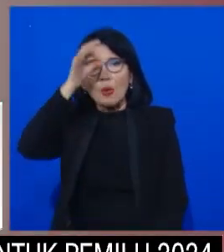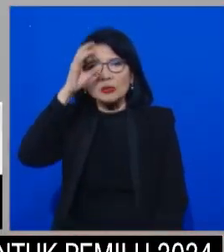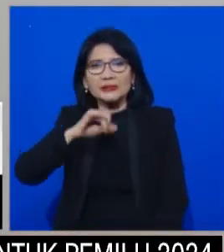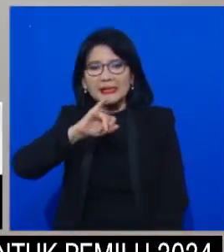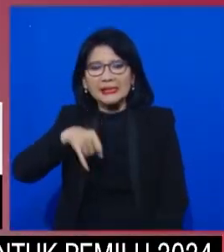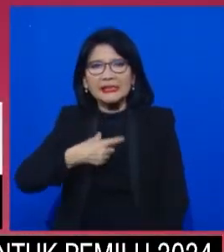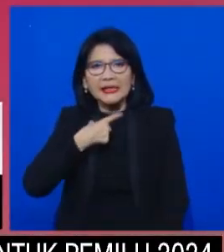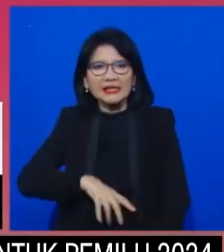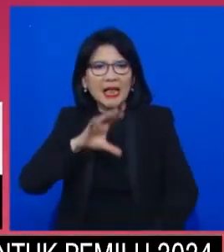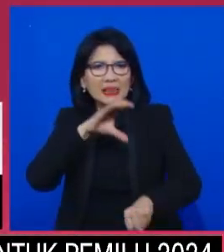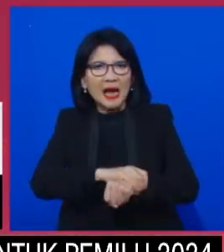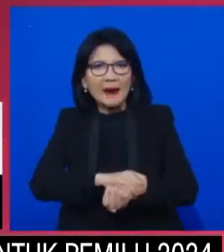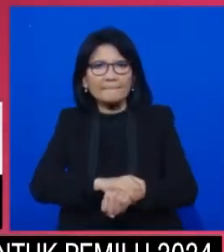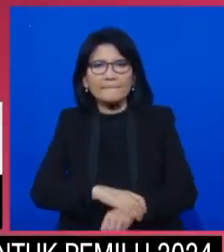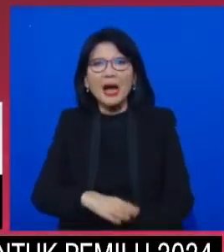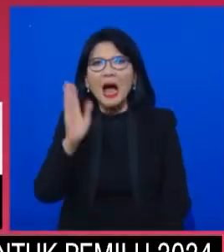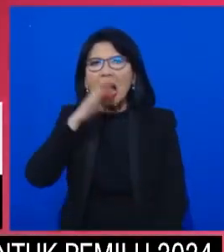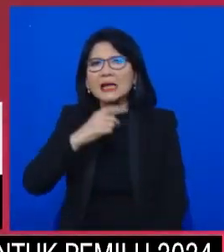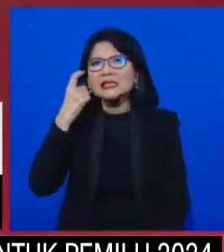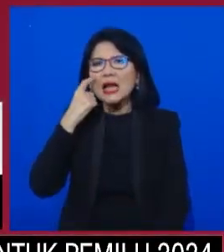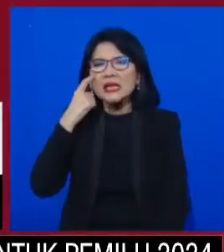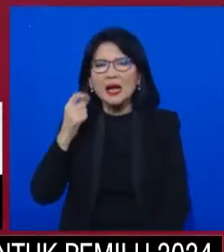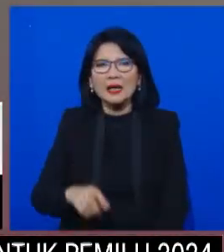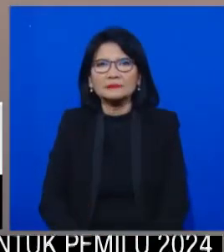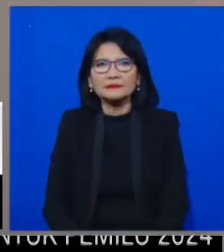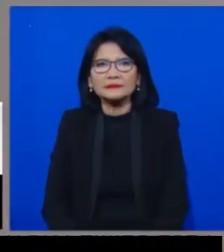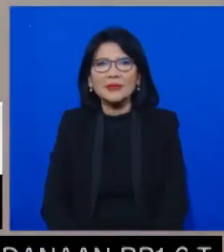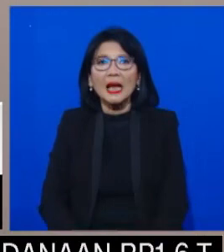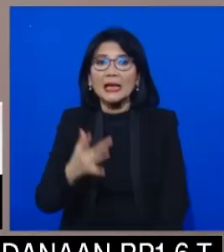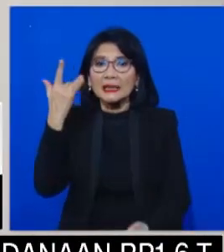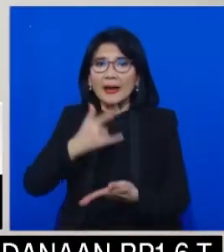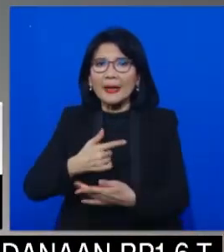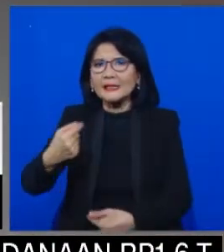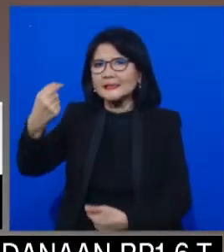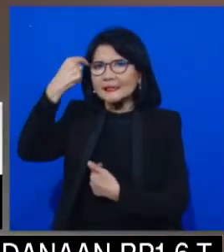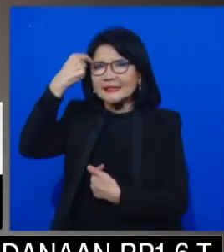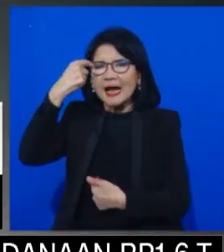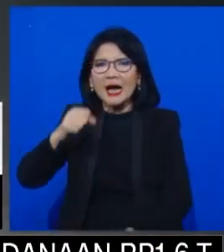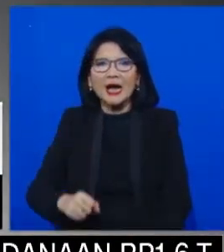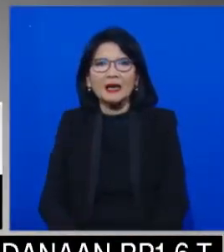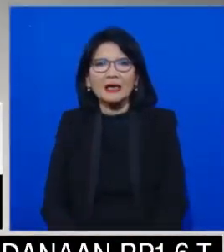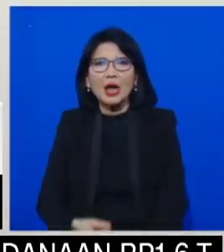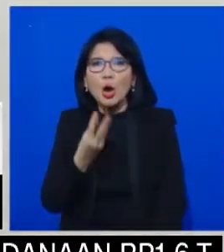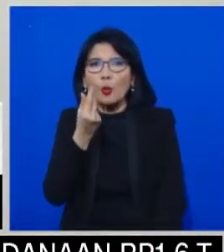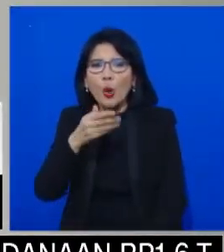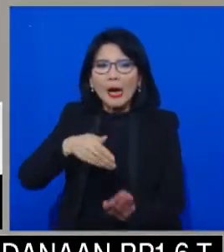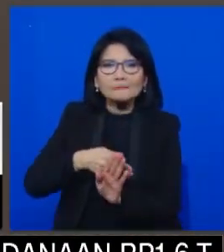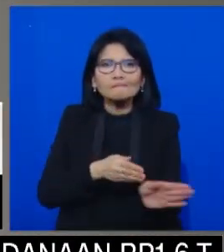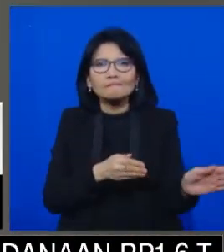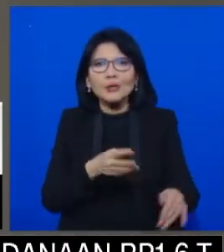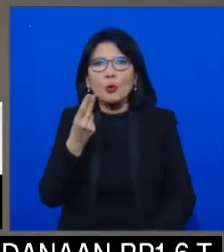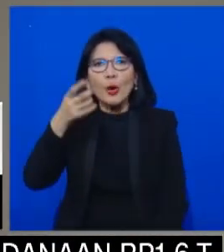Negeri Serang pada Selasa 23 Mei. Eka ditahan setelah ditetapkan sebagai tersangka terkait dugaan penyelewengan dana desa